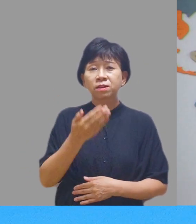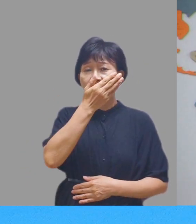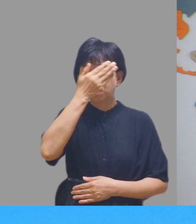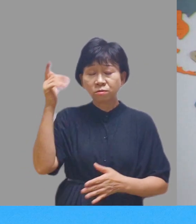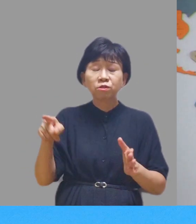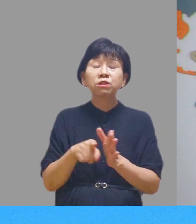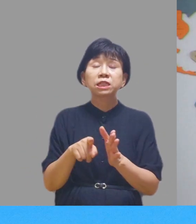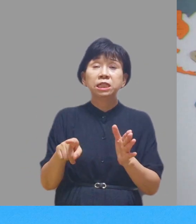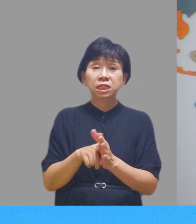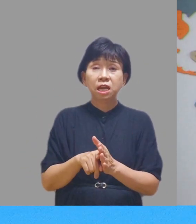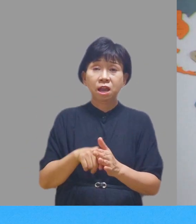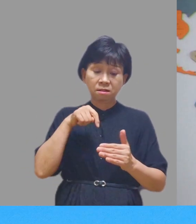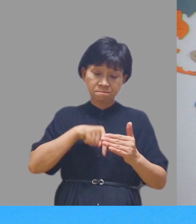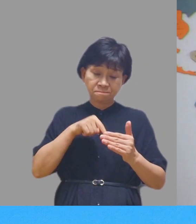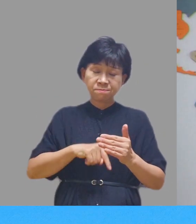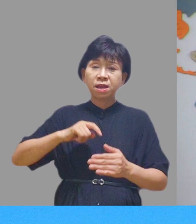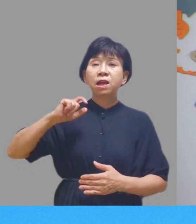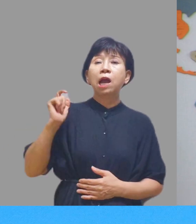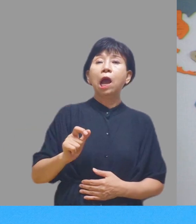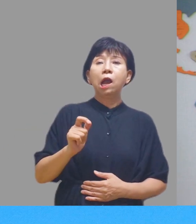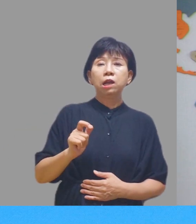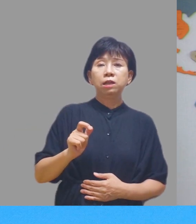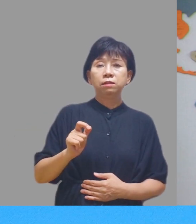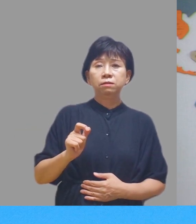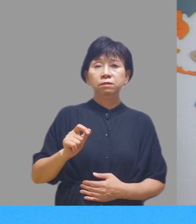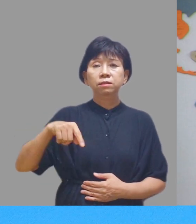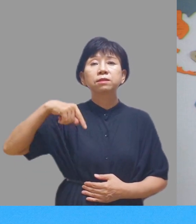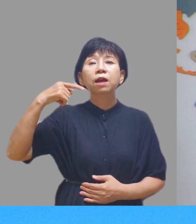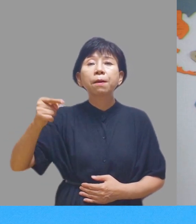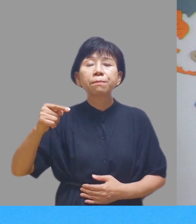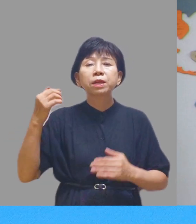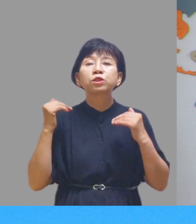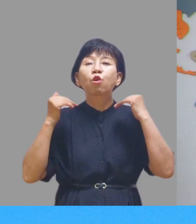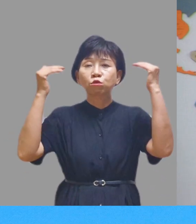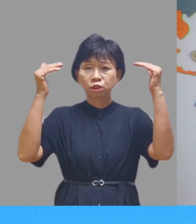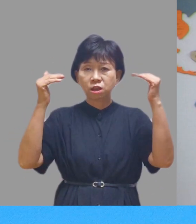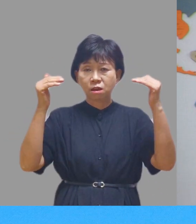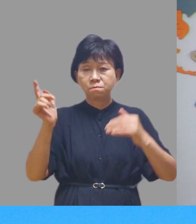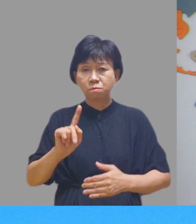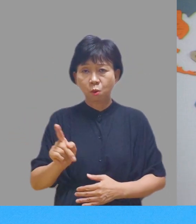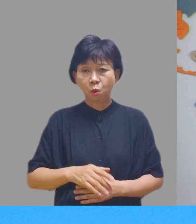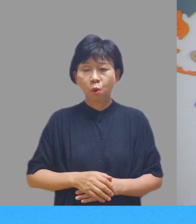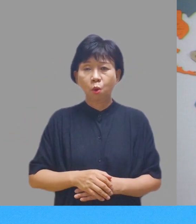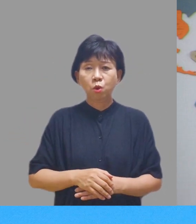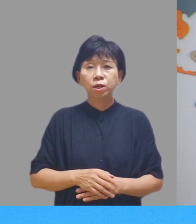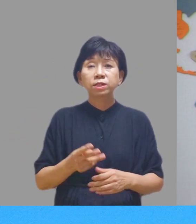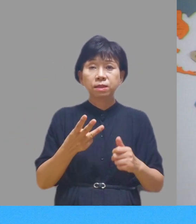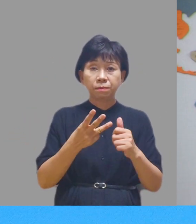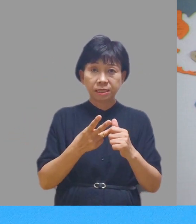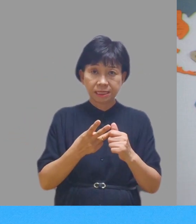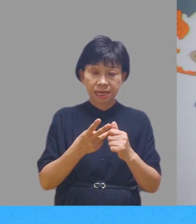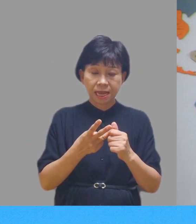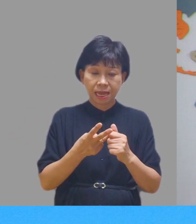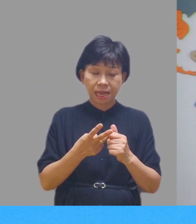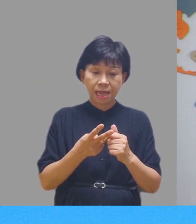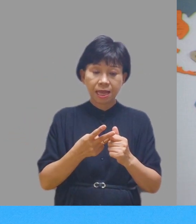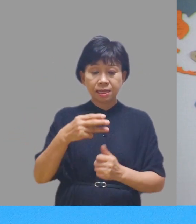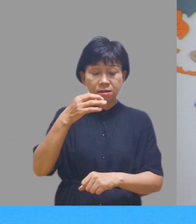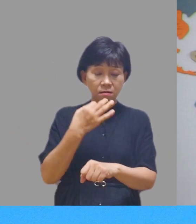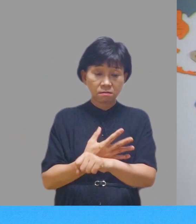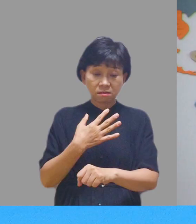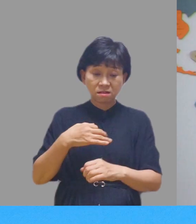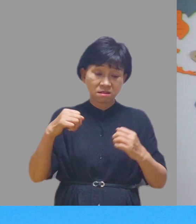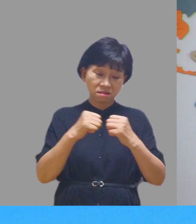신앙이 이렇게 내면의 강함을 갖추게 되면요, 다음 단계로 나아가게 돼요. 그것은 단순히 싸움에서 승리하는 것을